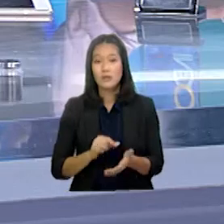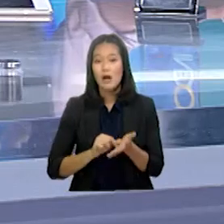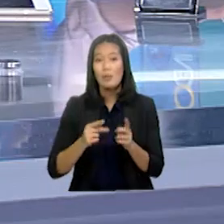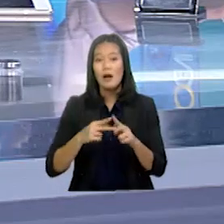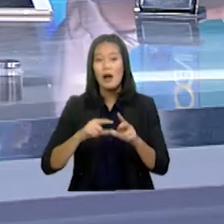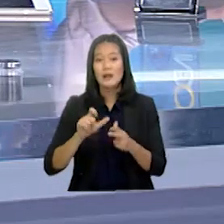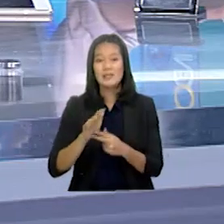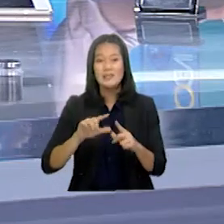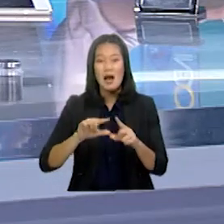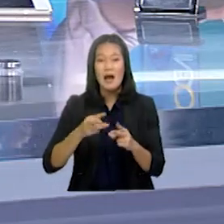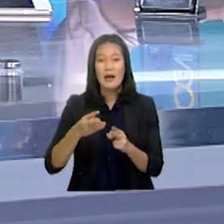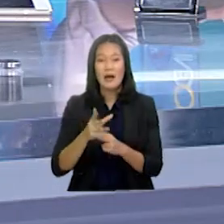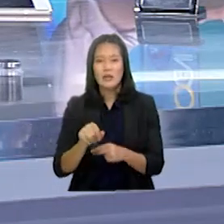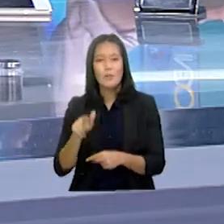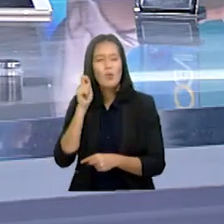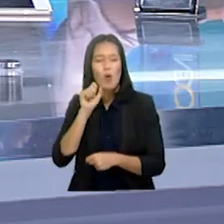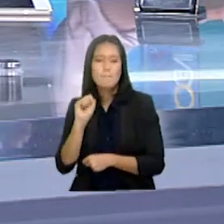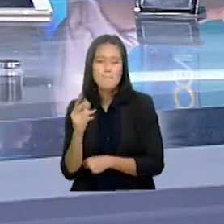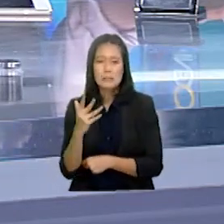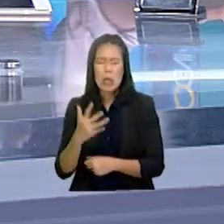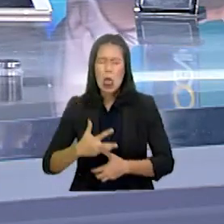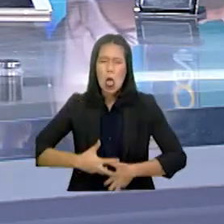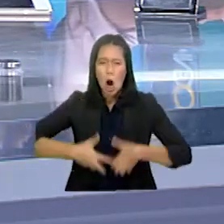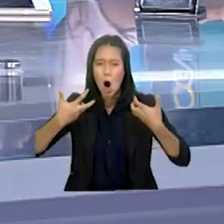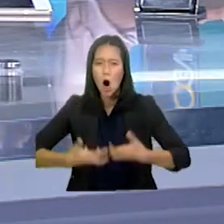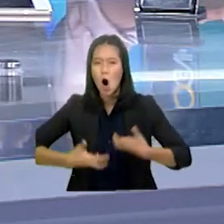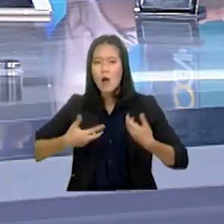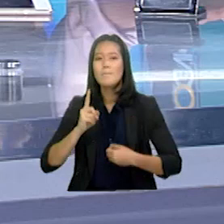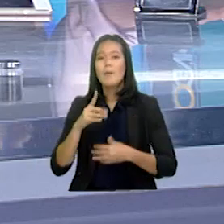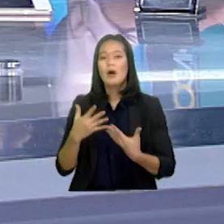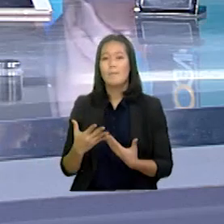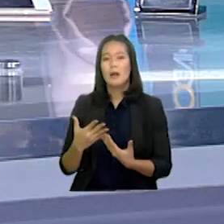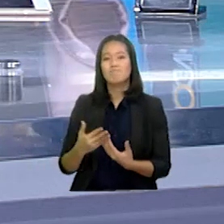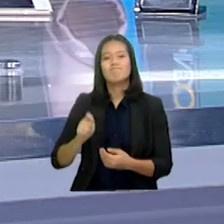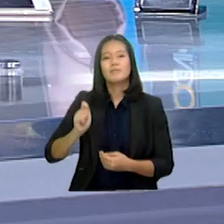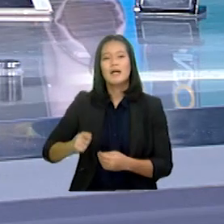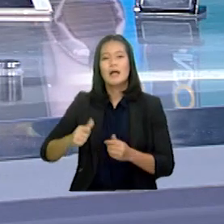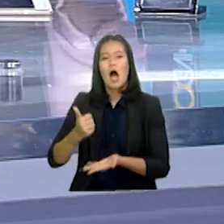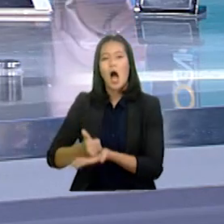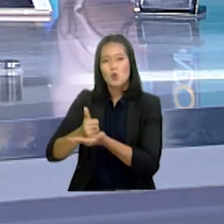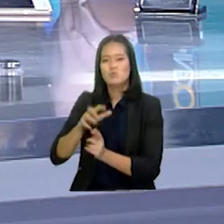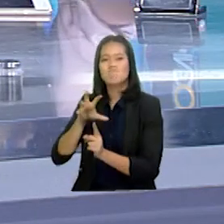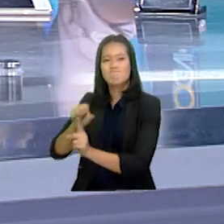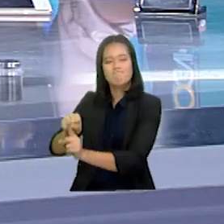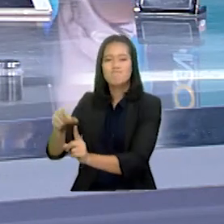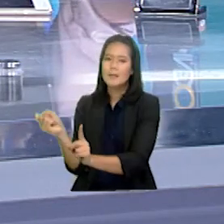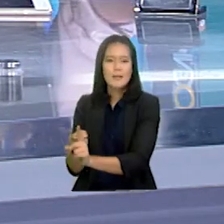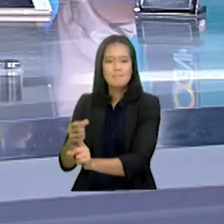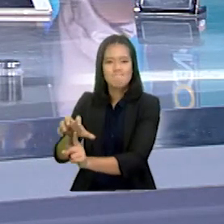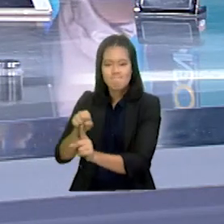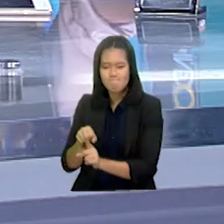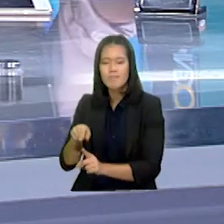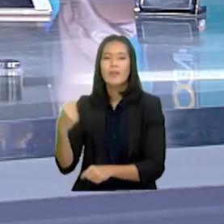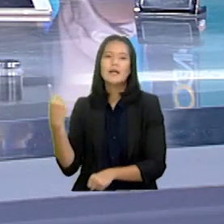Mirsa, Hasnaini wanita emas histeris saat dijemput paksa Kejaksaan Agung. Hasnaini ditetapkan sebagai tersangka dugaan